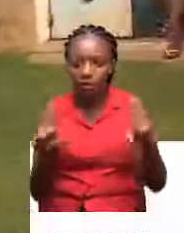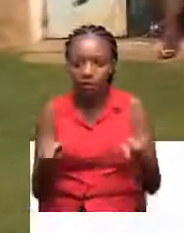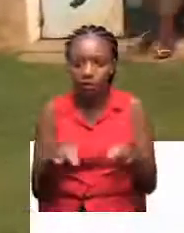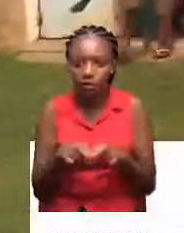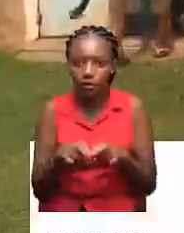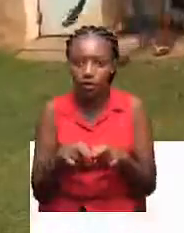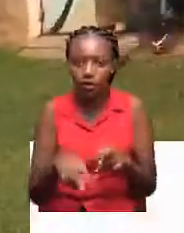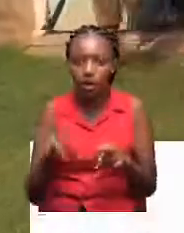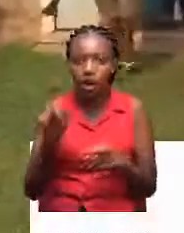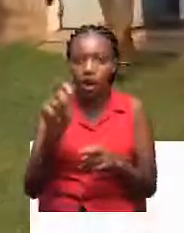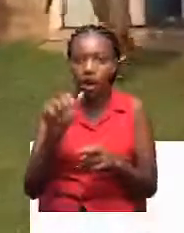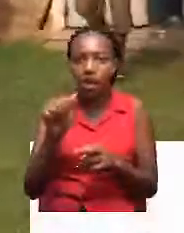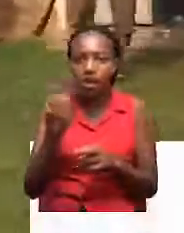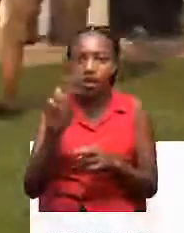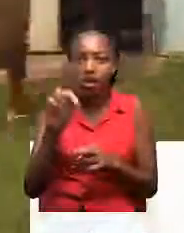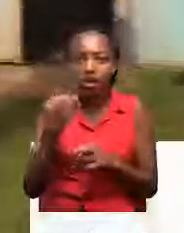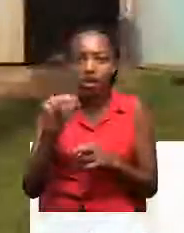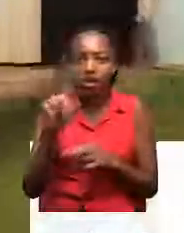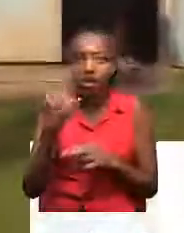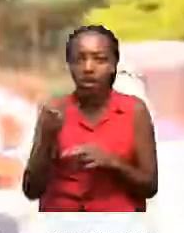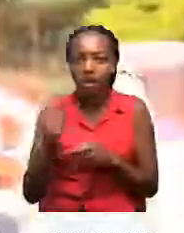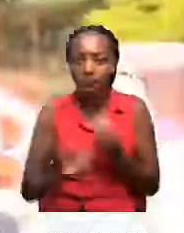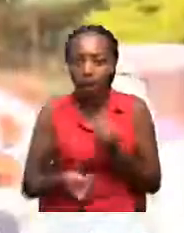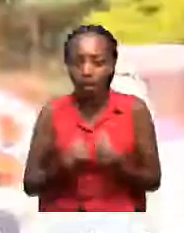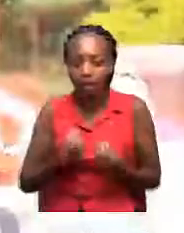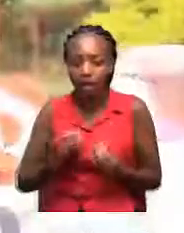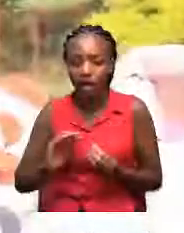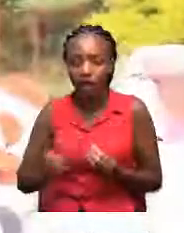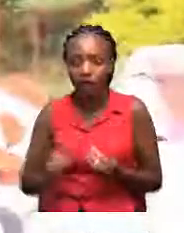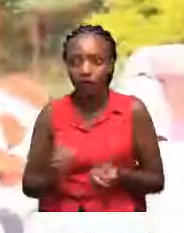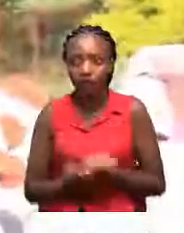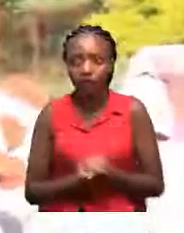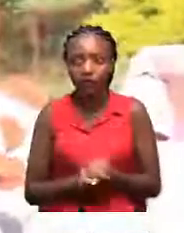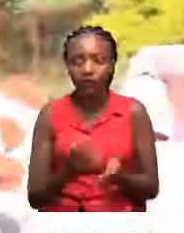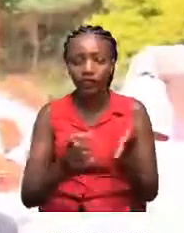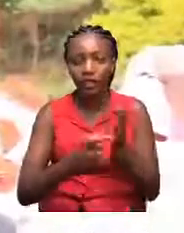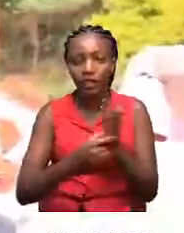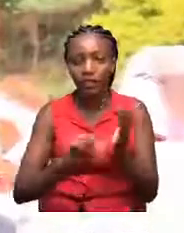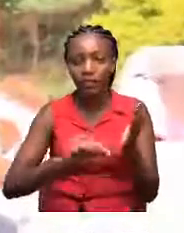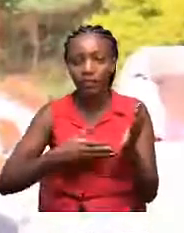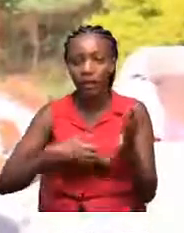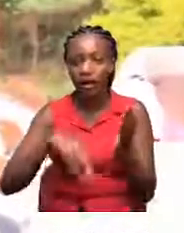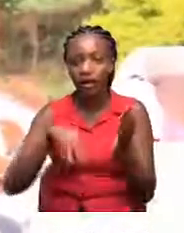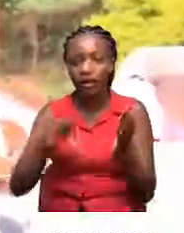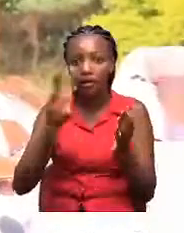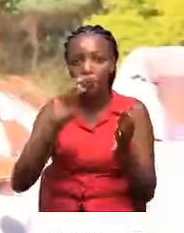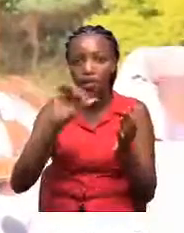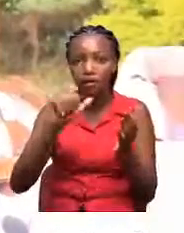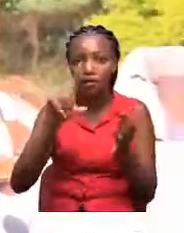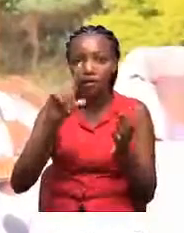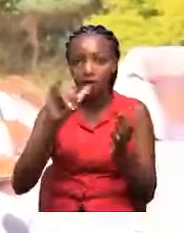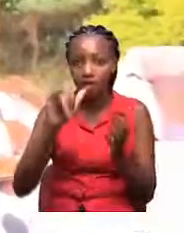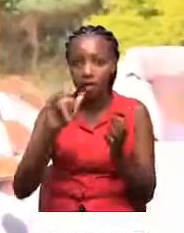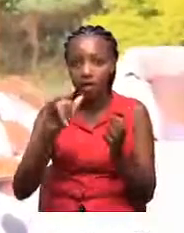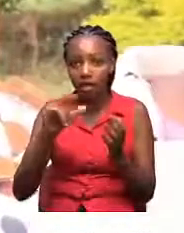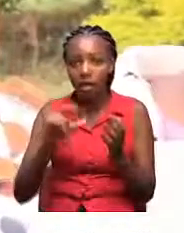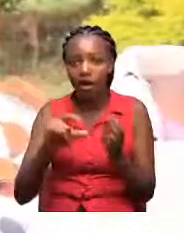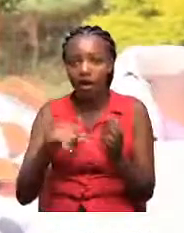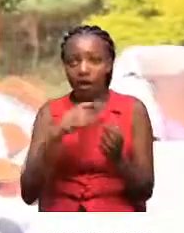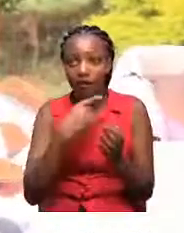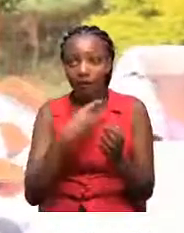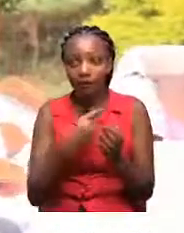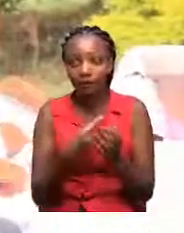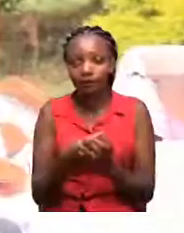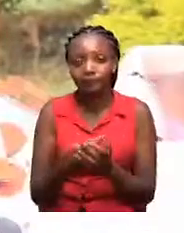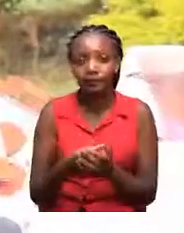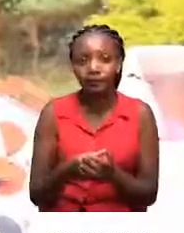cha Tanaka mjini Busia. Naitwa Millicent Wafula. Joseph alikuwa bradangu, mimi ndo